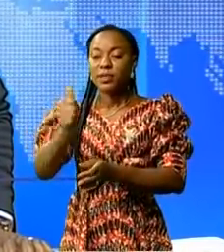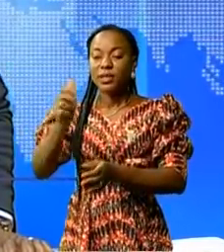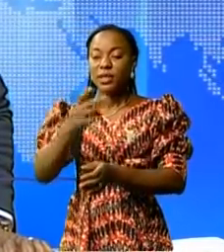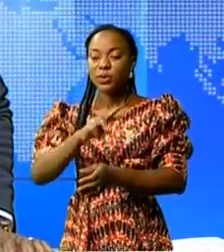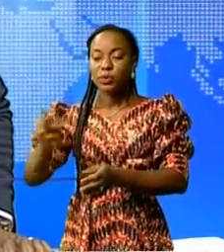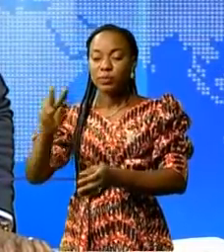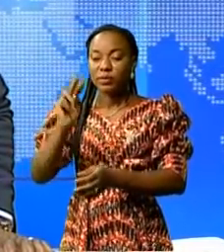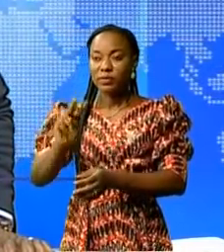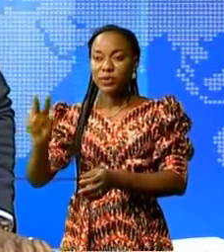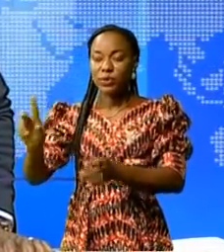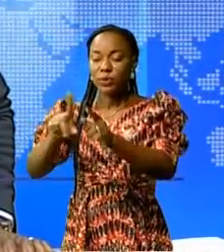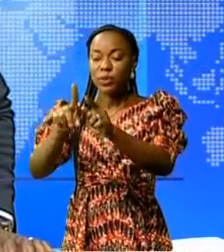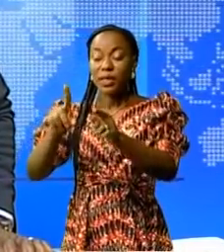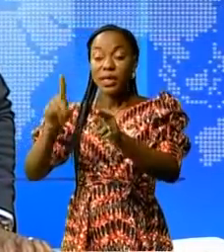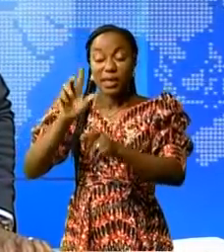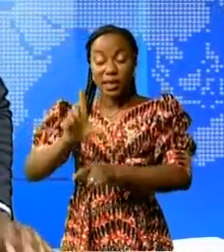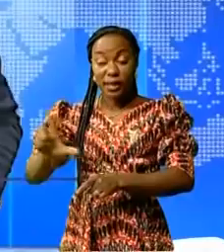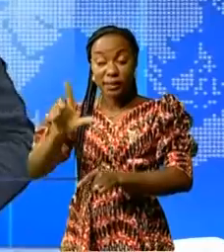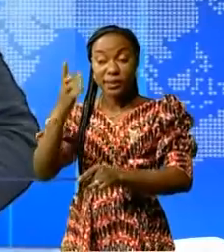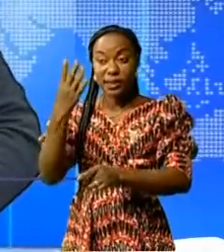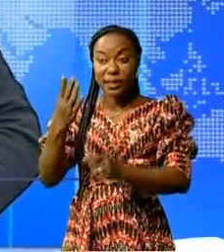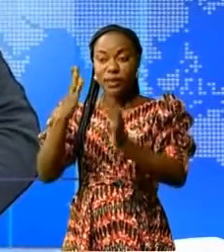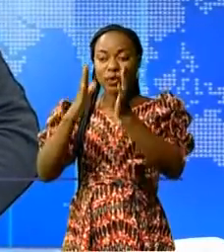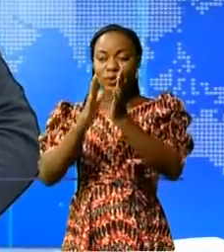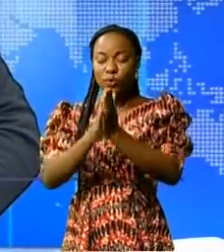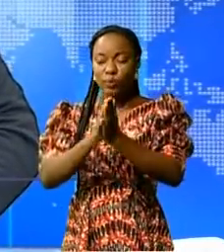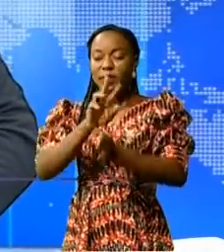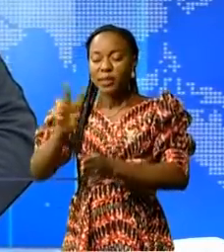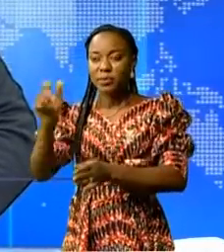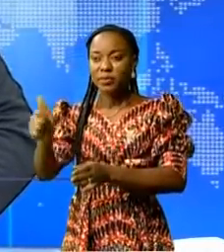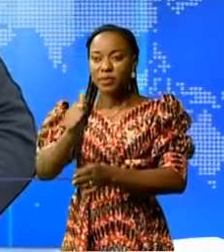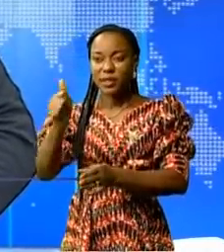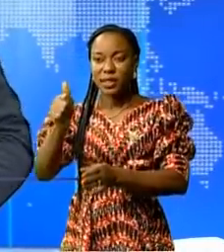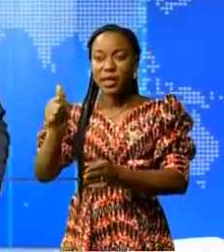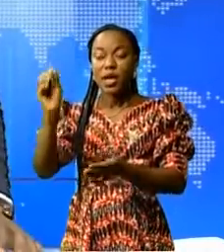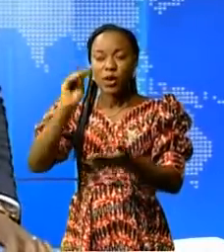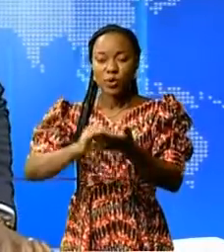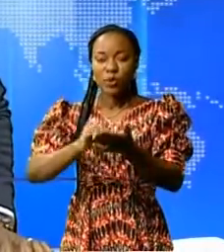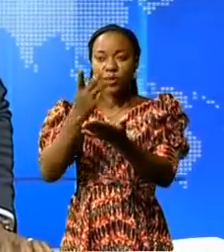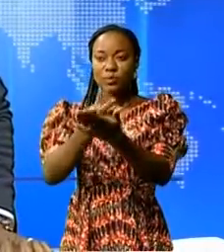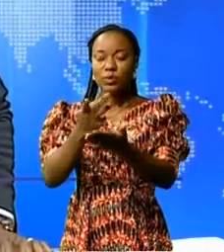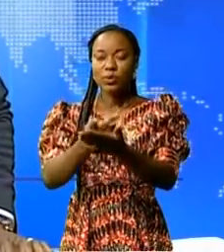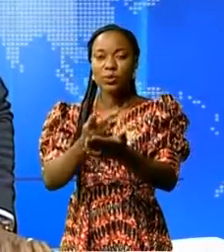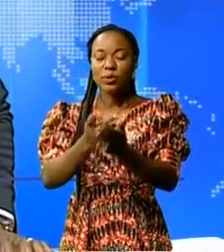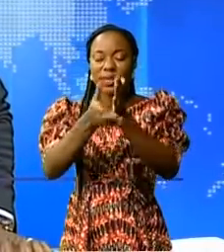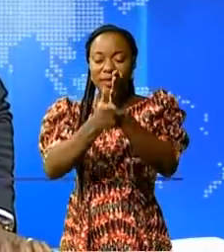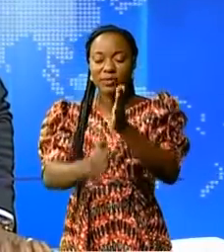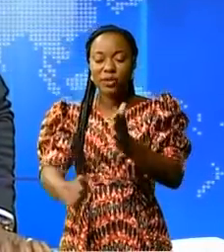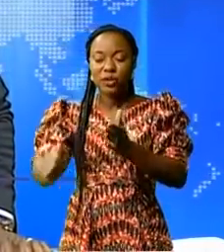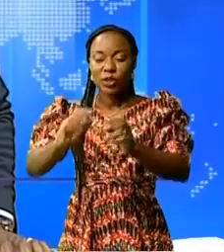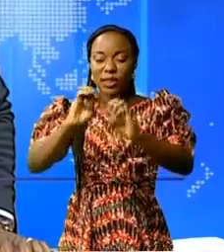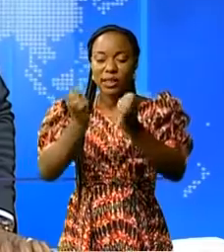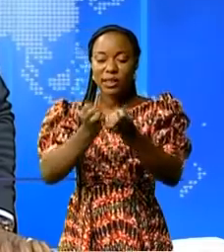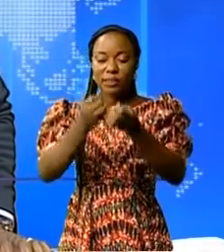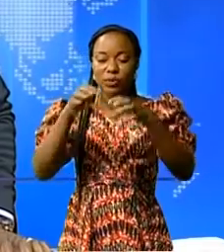fixée au lundi 4 octobre 2021 en sport la qualification des léopards de la rdc au